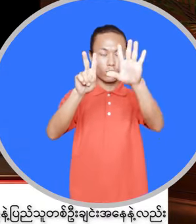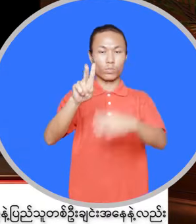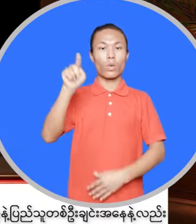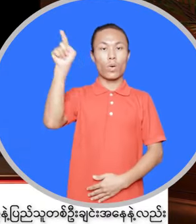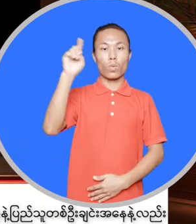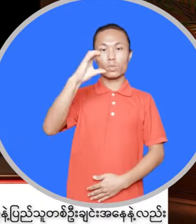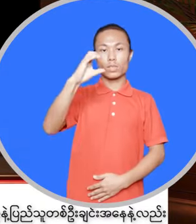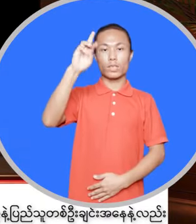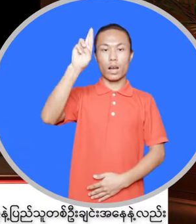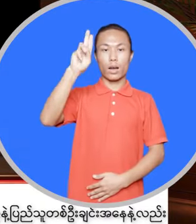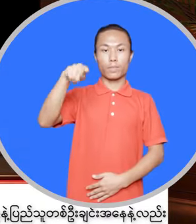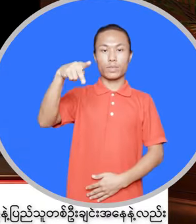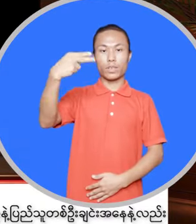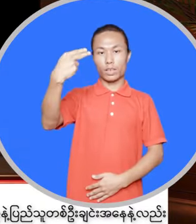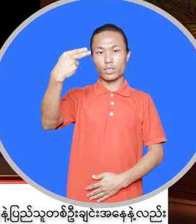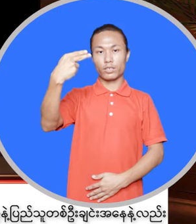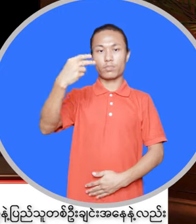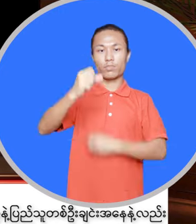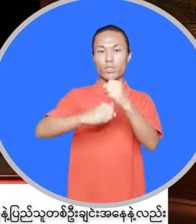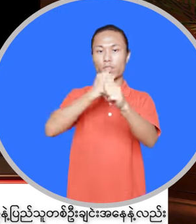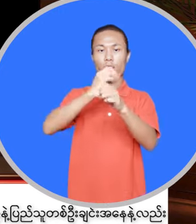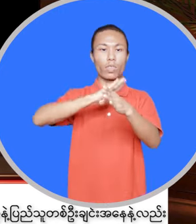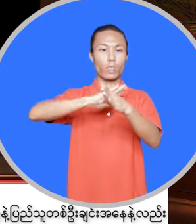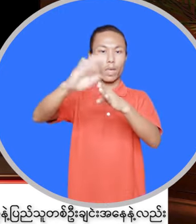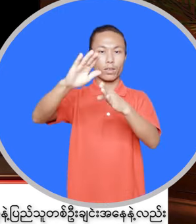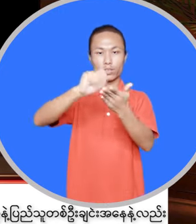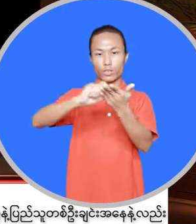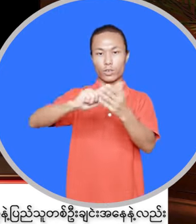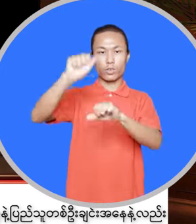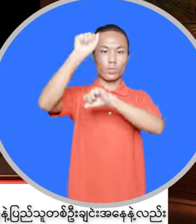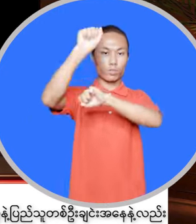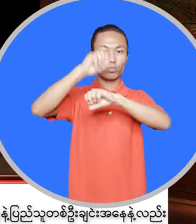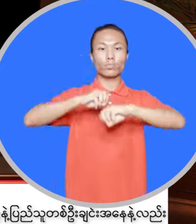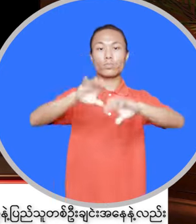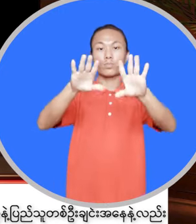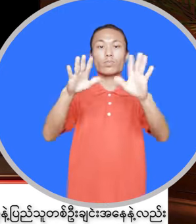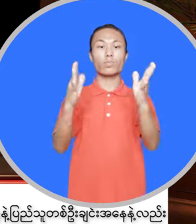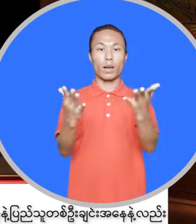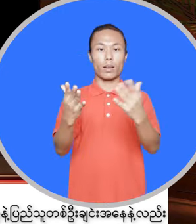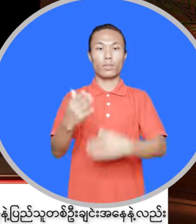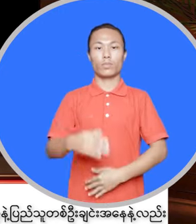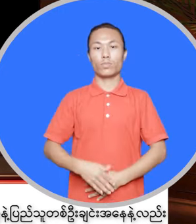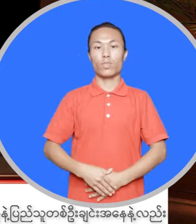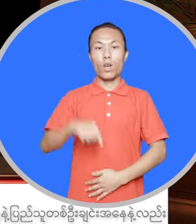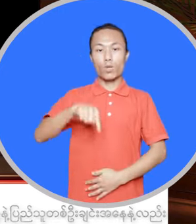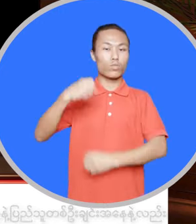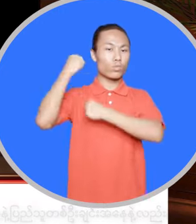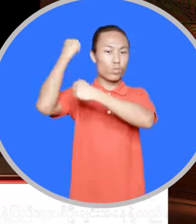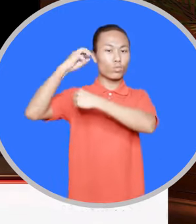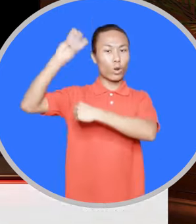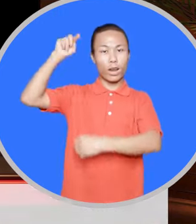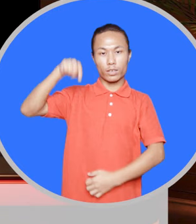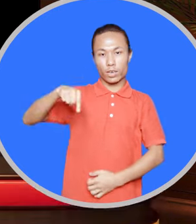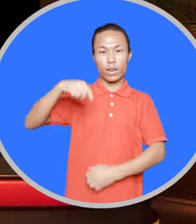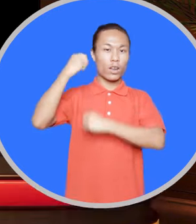ပြည်သူတော်လိုင်းရေးမှာပါဝင်နေကြတဲ့အင်အားစုတွေနဲ့ပြည်သူတဦးချင်းအနေနဲ့လည်းပါဝင်မှုအခမ်းအကဏ္ဍကိုတွန်းမြင့်သွားကြဖို့